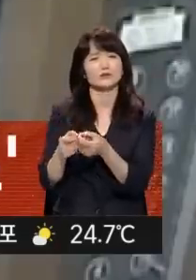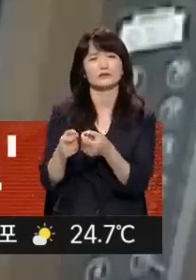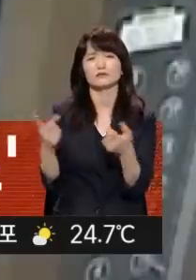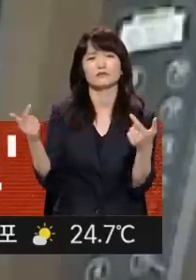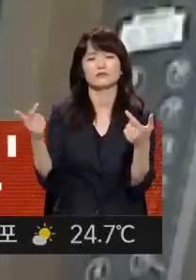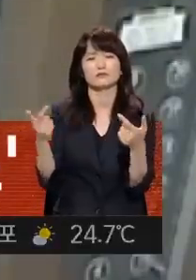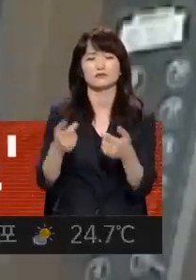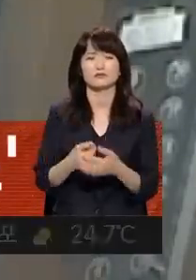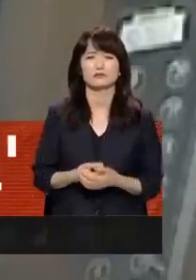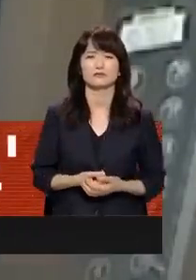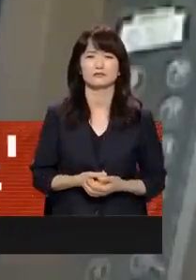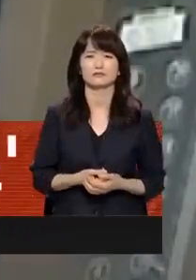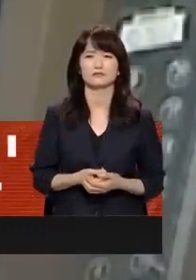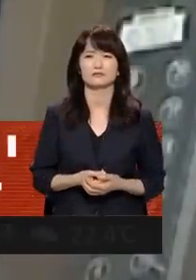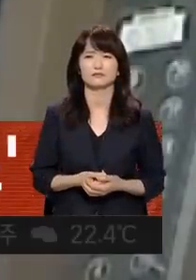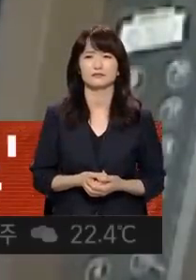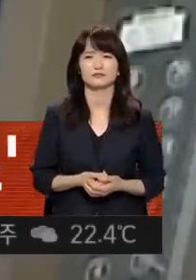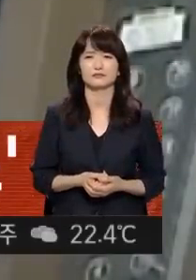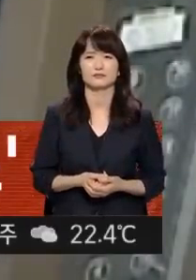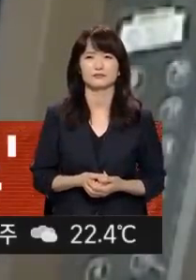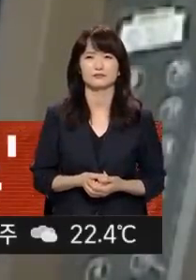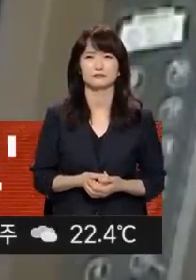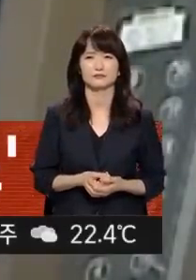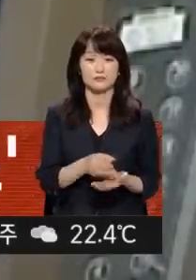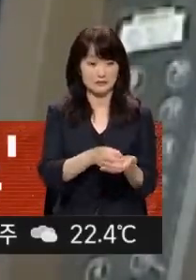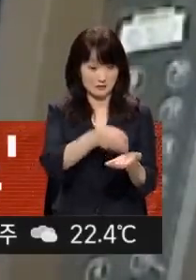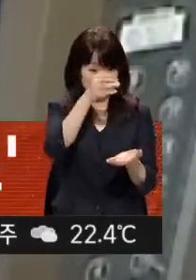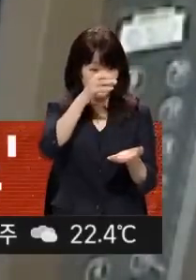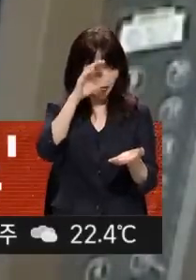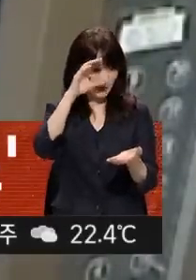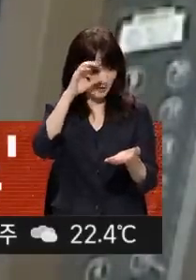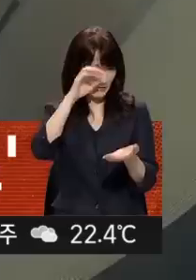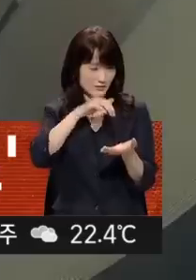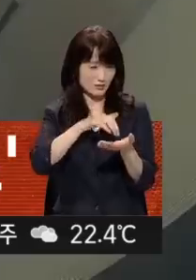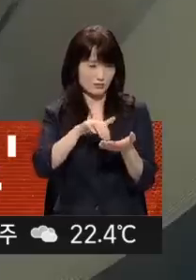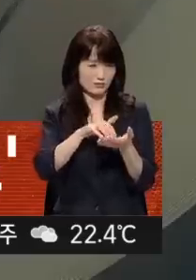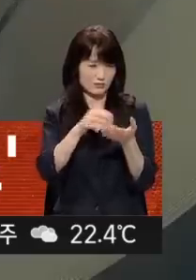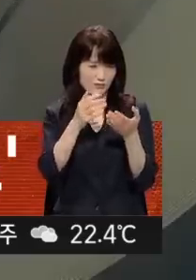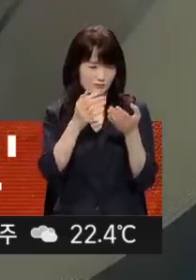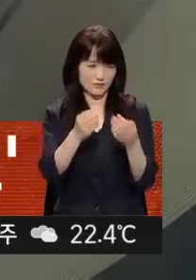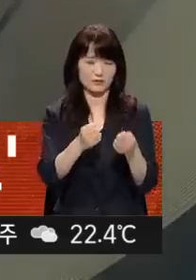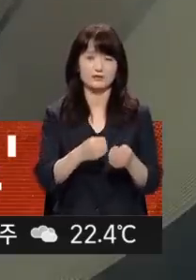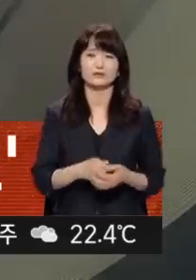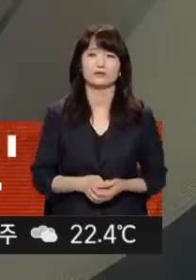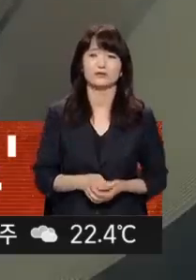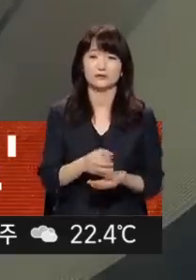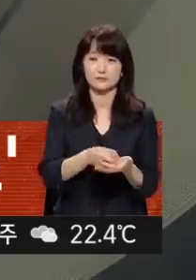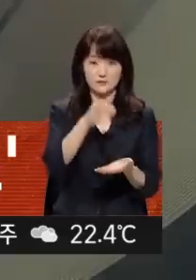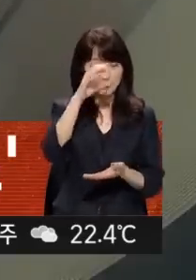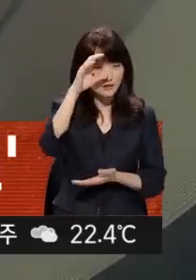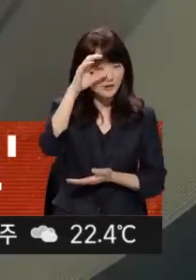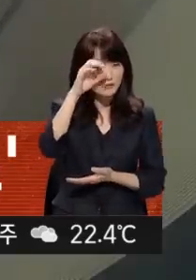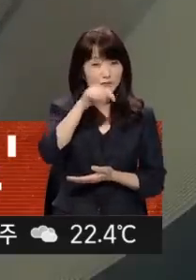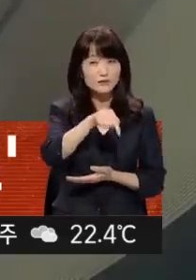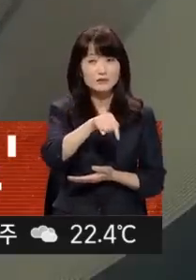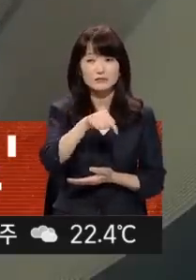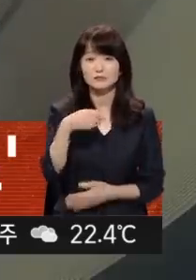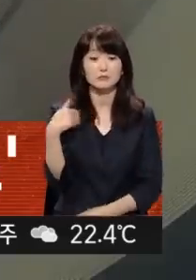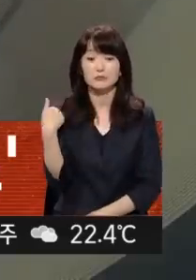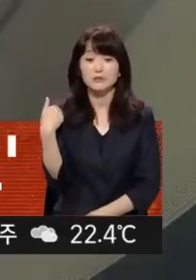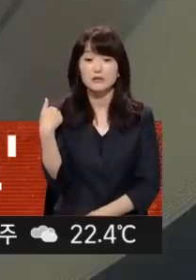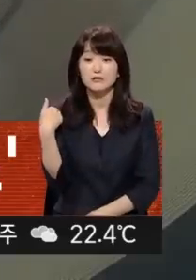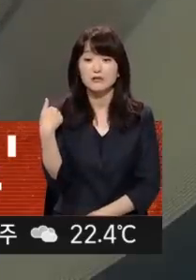그 와중에서 아까 말씀하셨던 그 고액 아르바이트가 성행하고 있는데 저는이 고액 알바인데 이런 줄